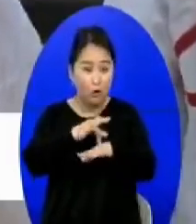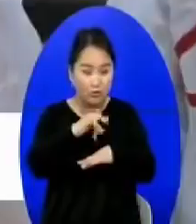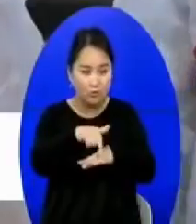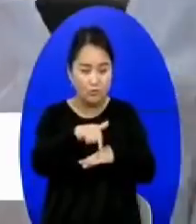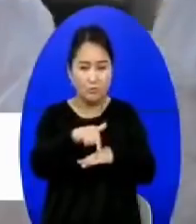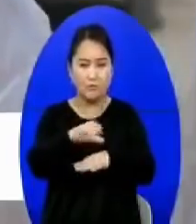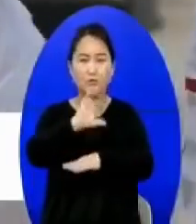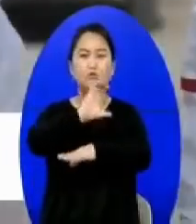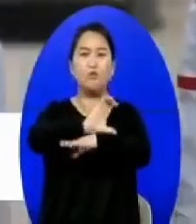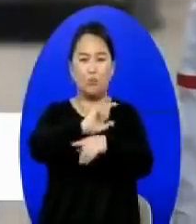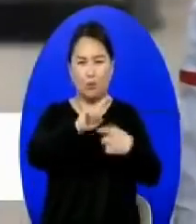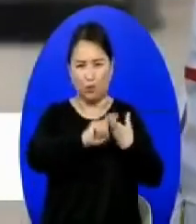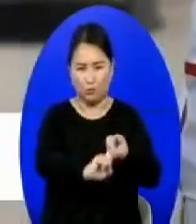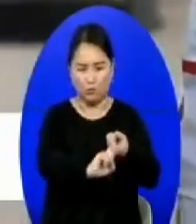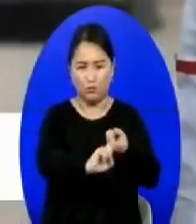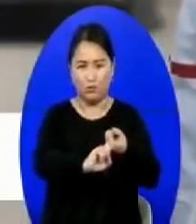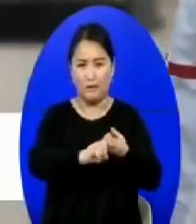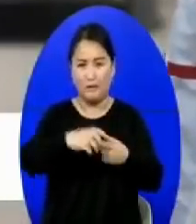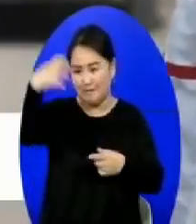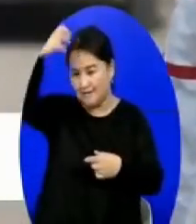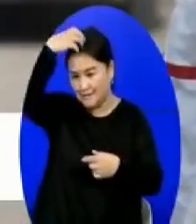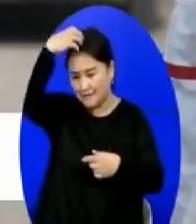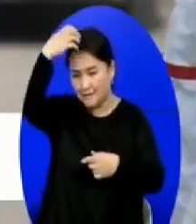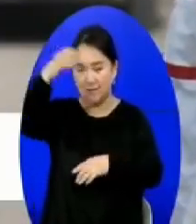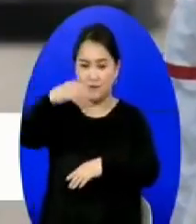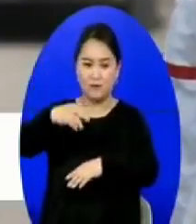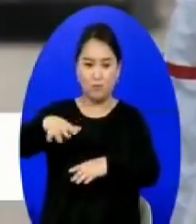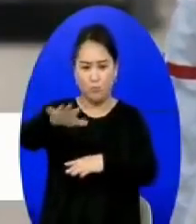Засгийн газар нь улс орон даяар сургууль цэцэрлэгийн хичээлийг